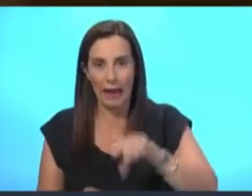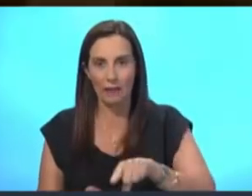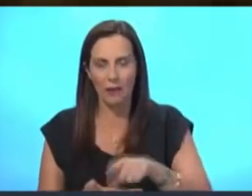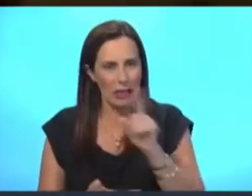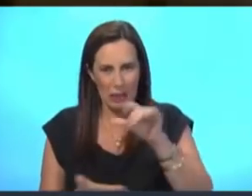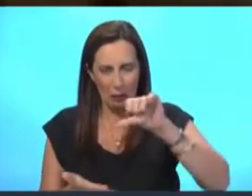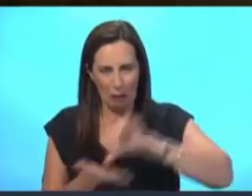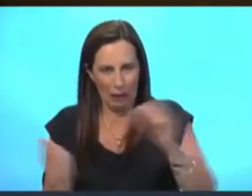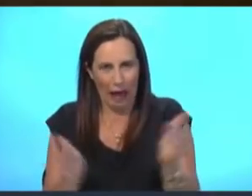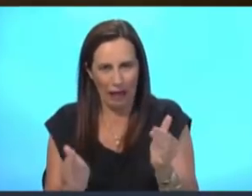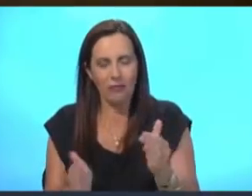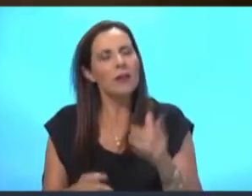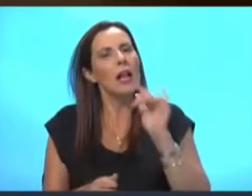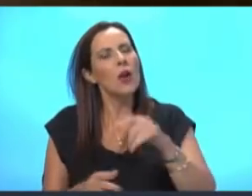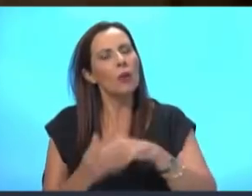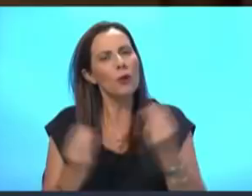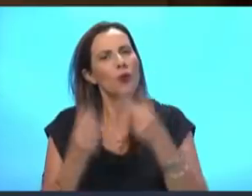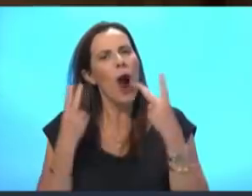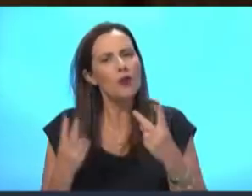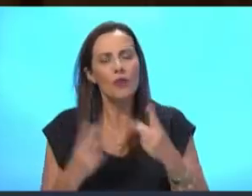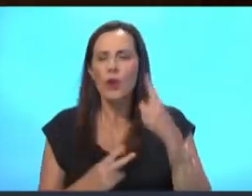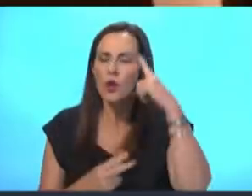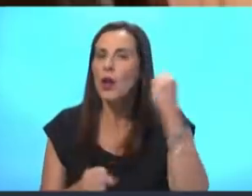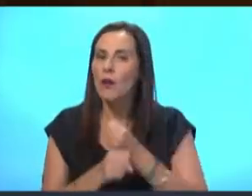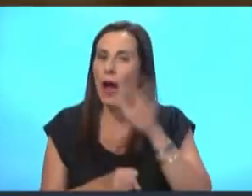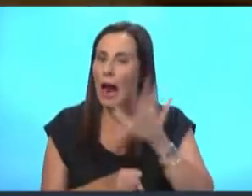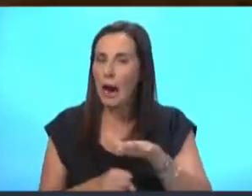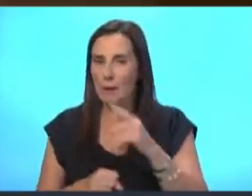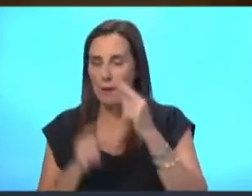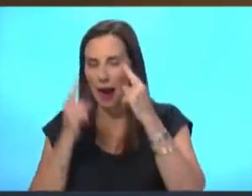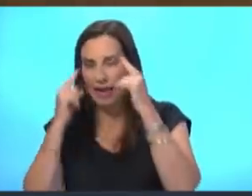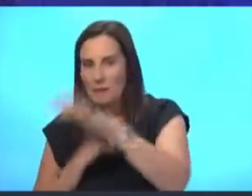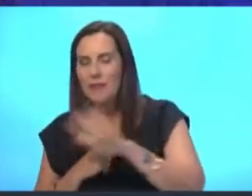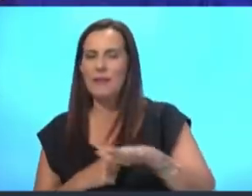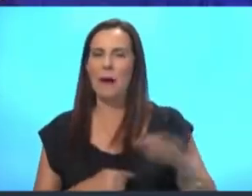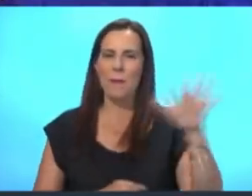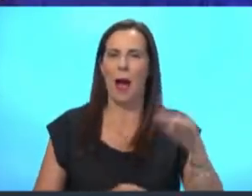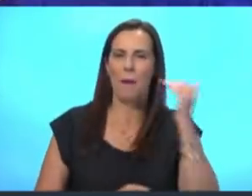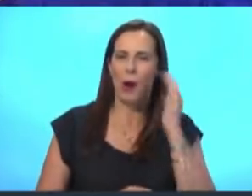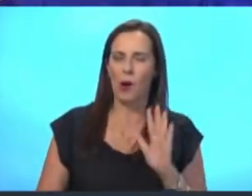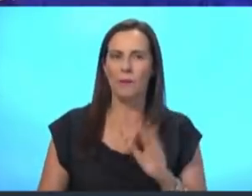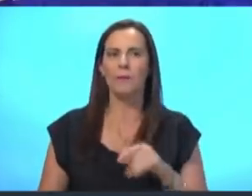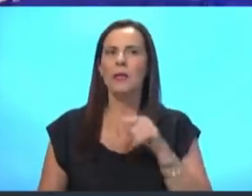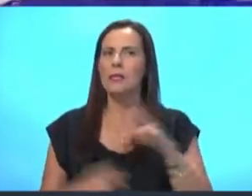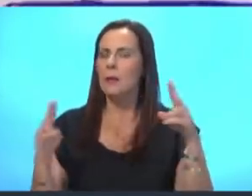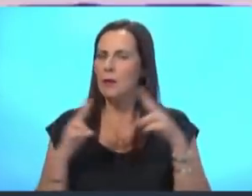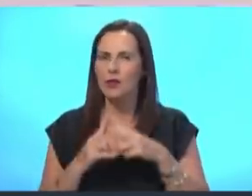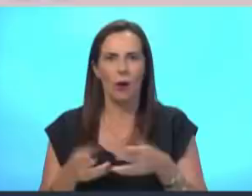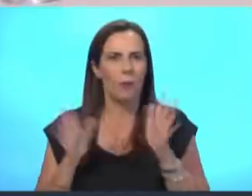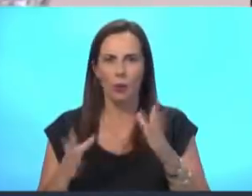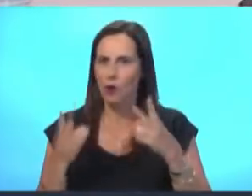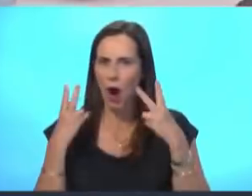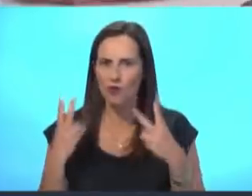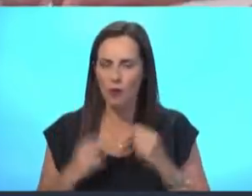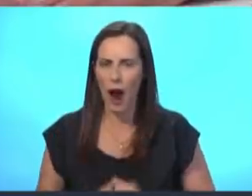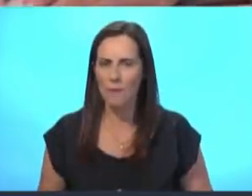גדולה הזו, לשמש שחקן מפתח היודע לעבוד גם עם המזרח וגם עם המערב. It's a very important